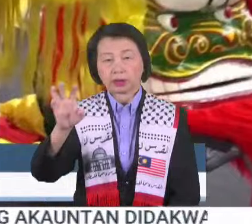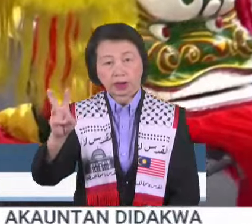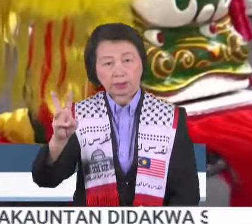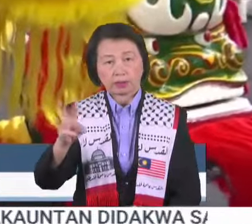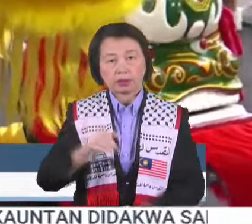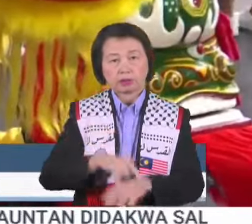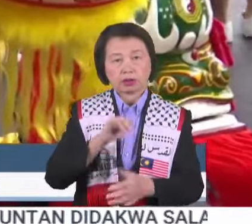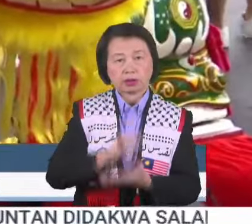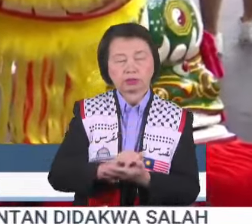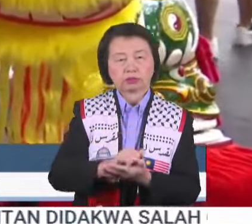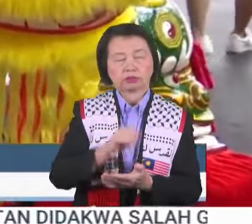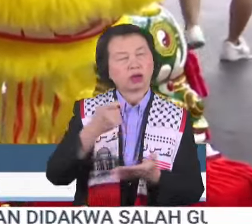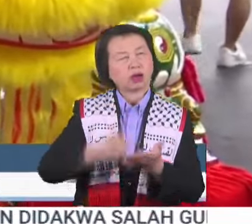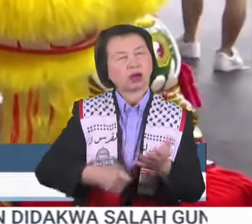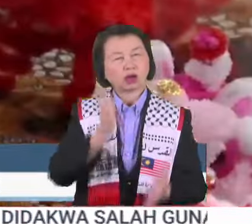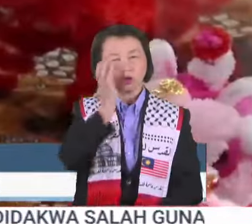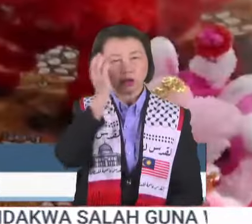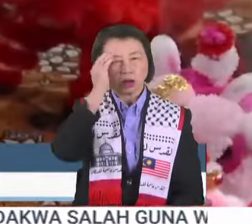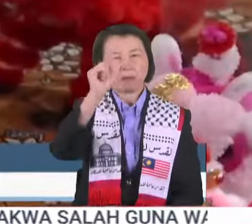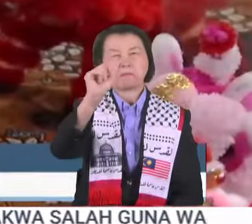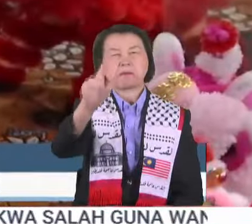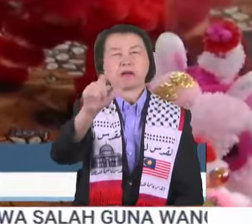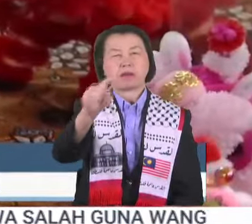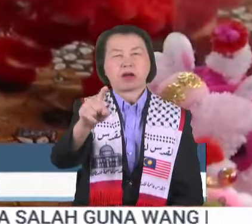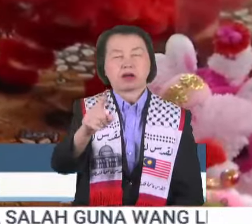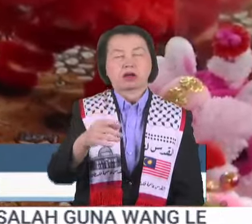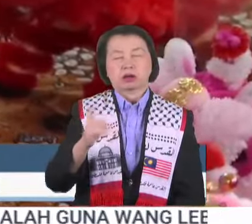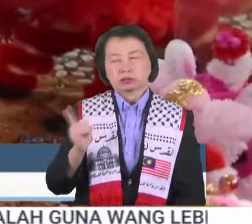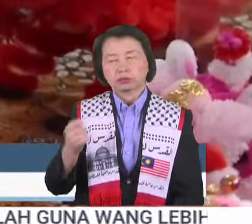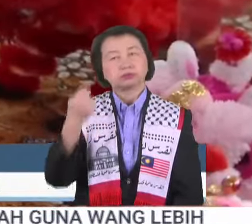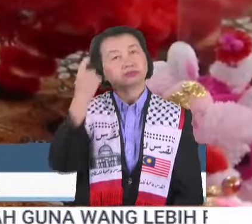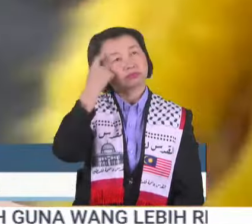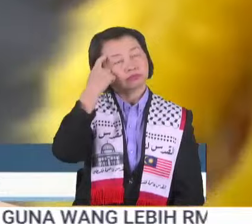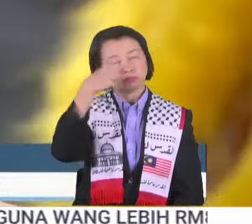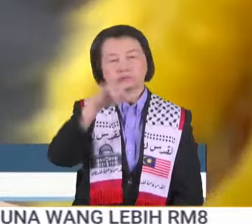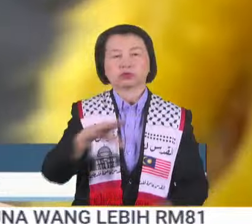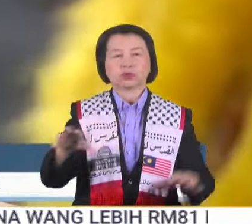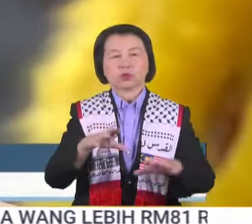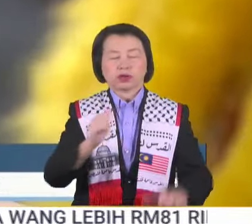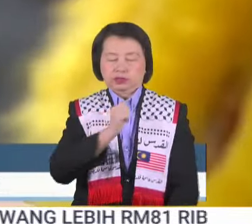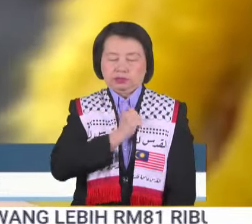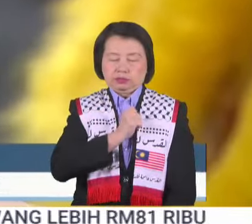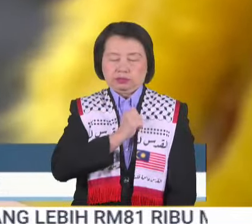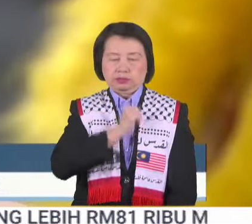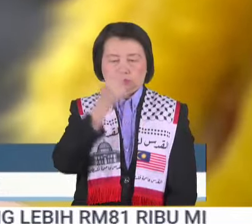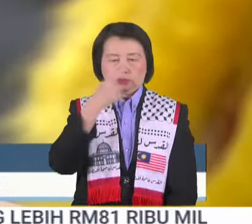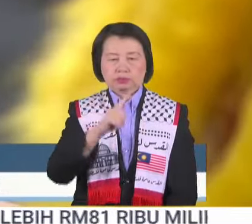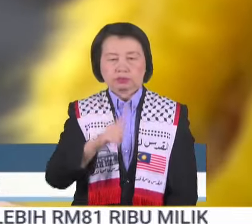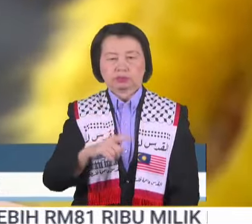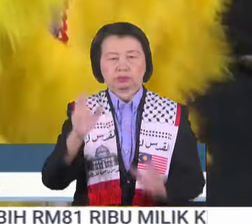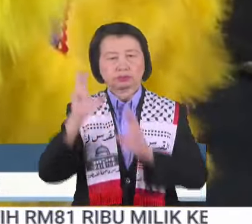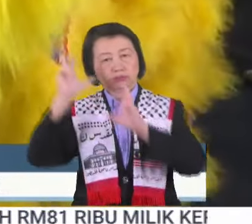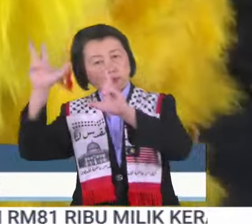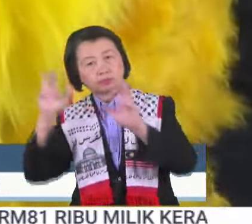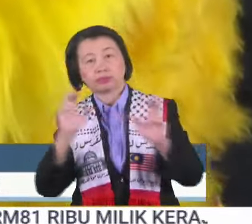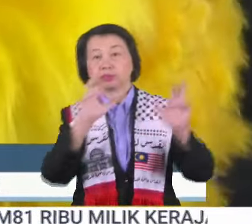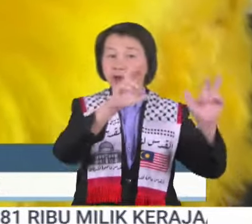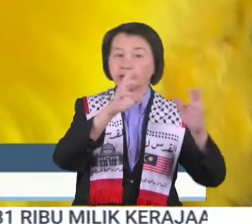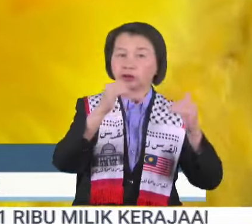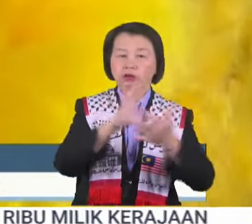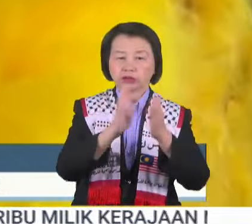masa itu harga kepala singa agak mahal. Justru beliau mengambil inisiatif untuk membuat sendiri kepala singa tersebut dan kini